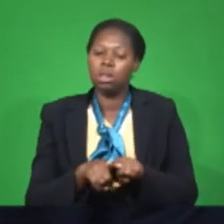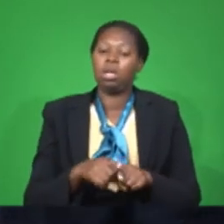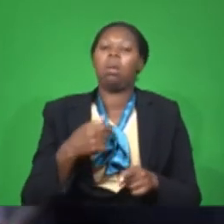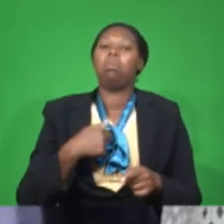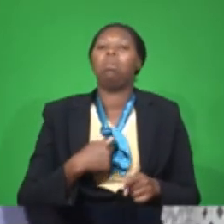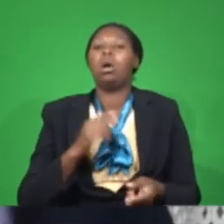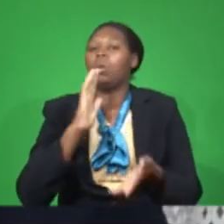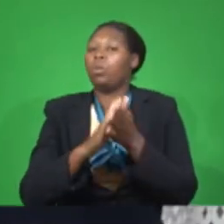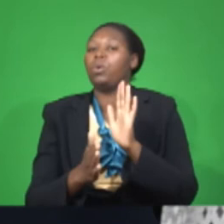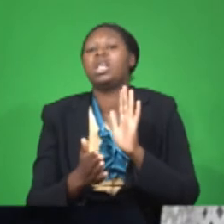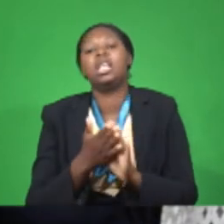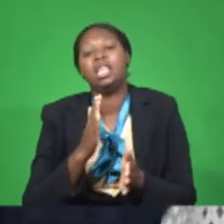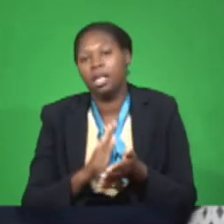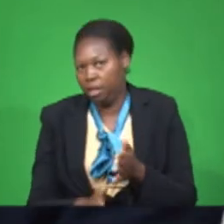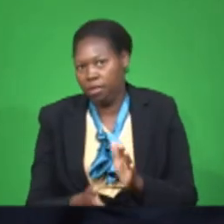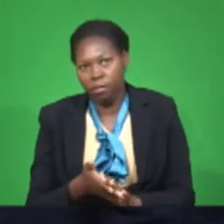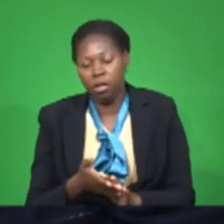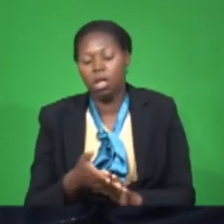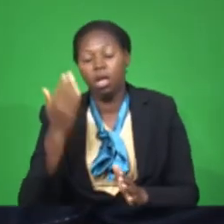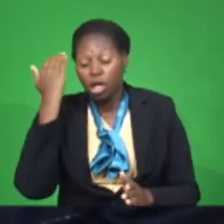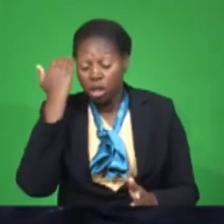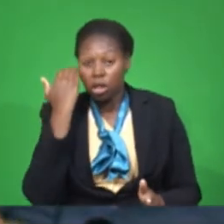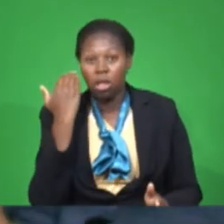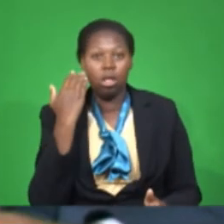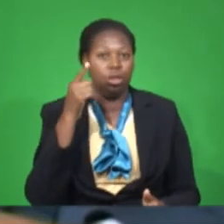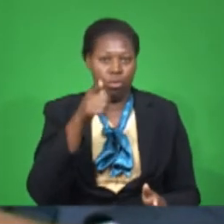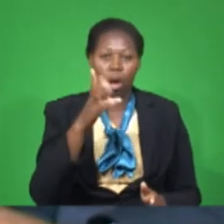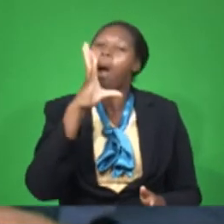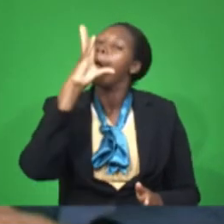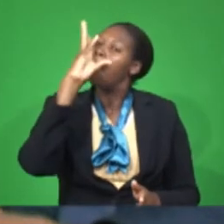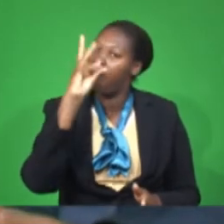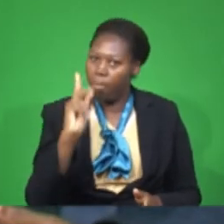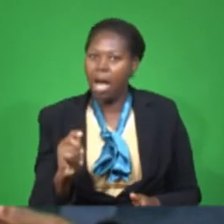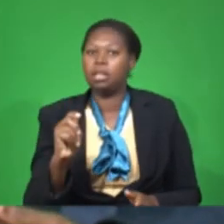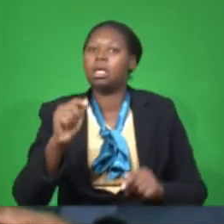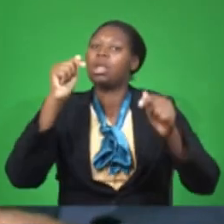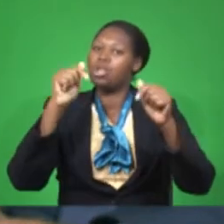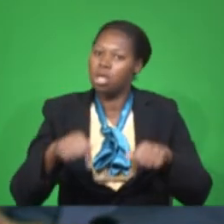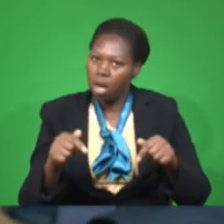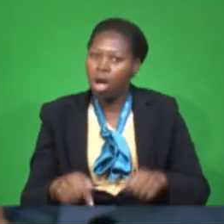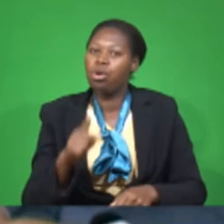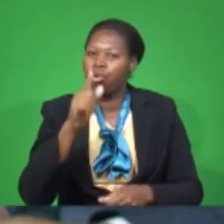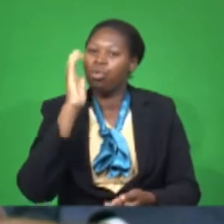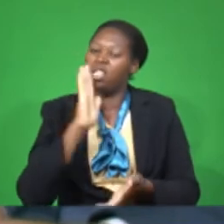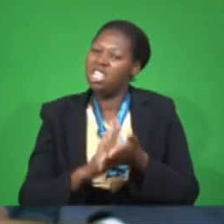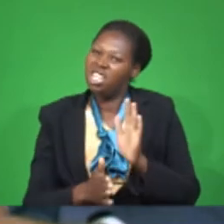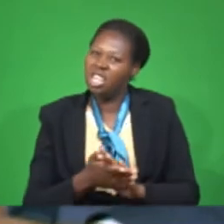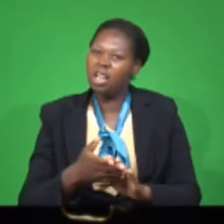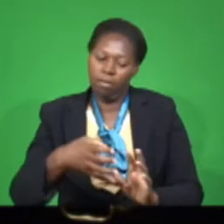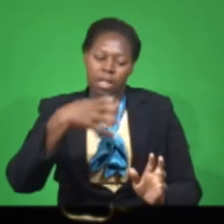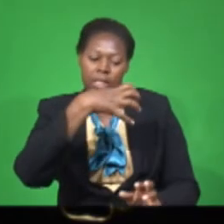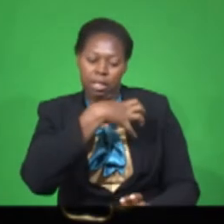pakashi mandibatsira manje. Handa kufamba nemi. Kuti paenda handiri worried kuti muda kututira varoi